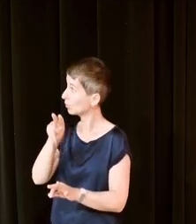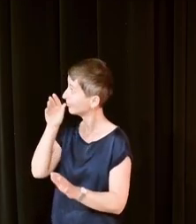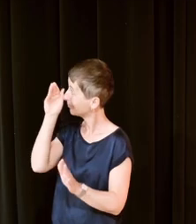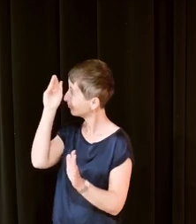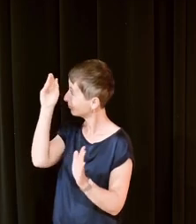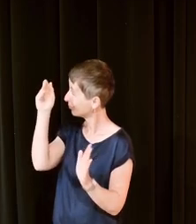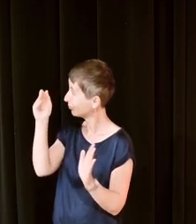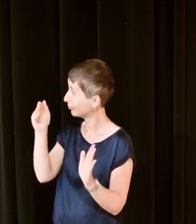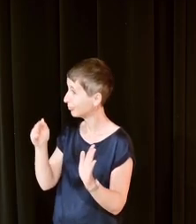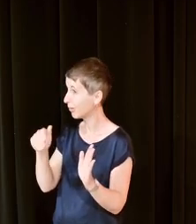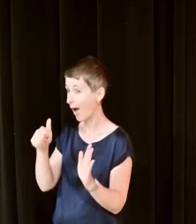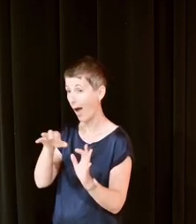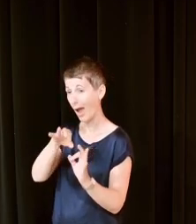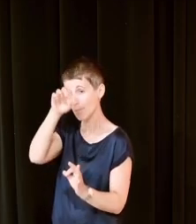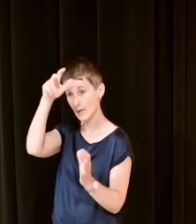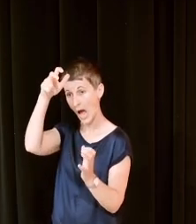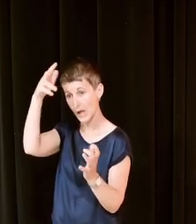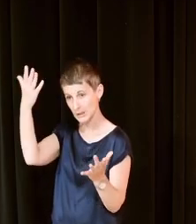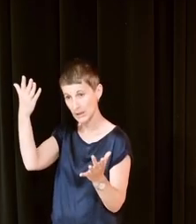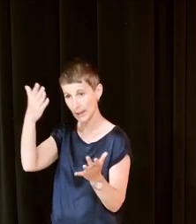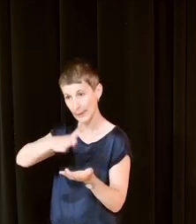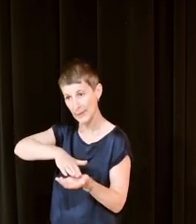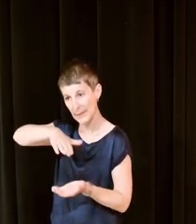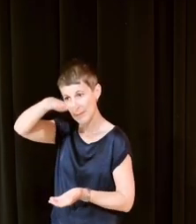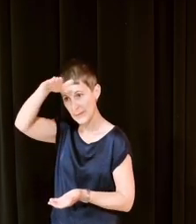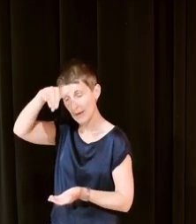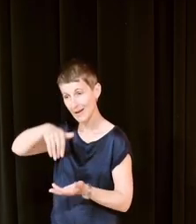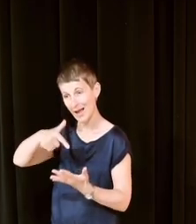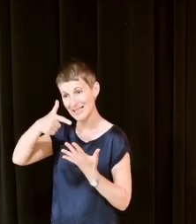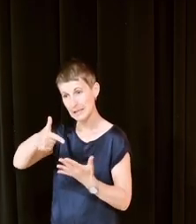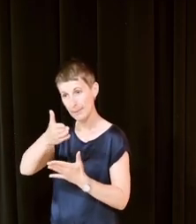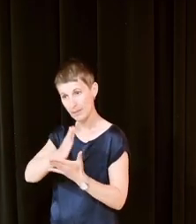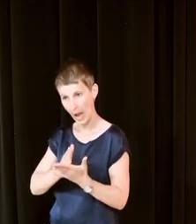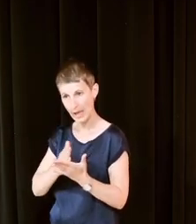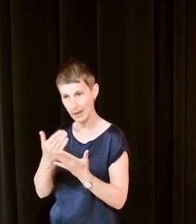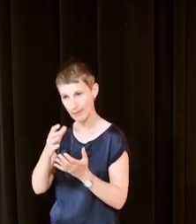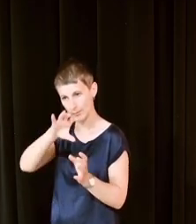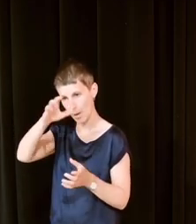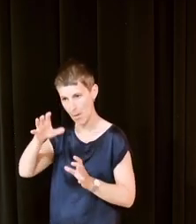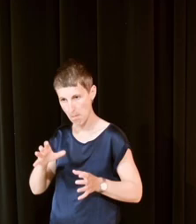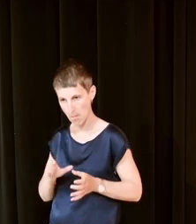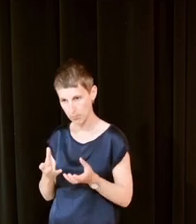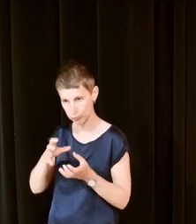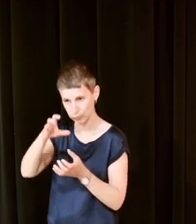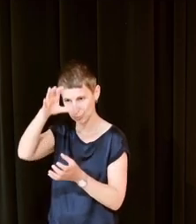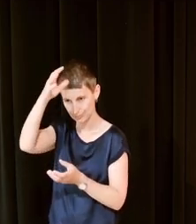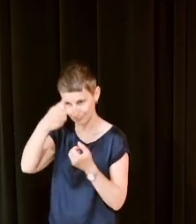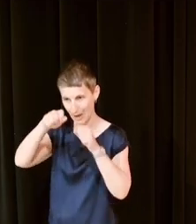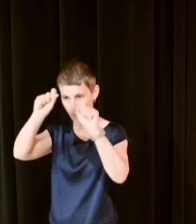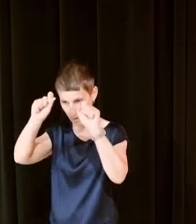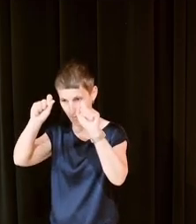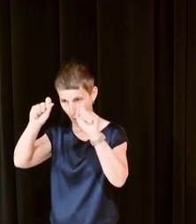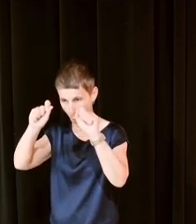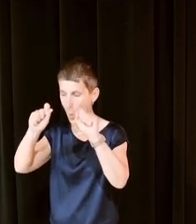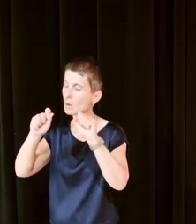große, 1,80 Meter hohe Figur, aus 7 Teilen dann wieder zusammengesetzt. Der linke Arm fehlt, der rechte ist noch